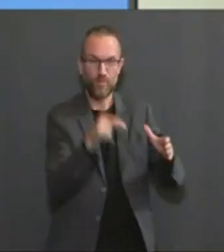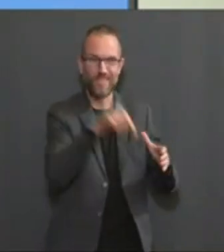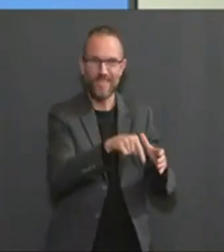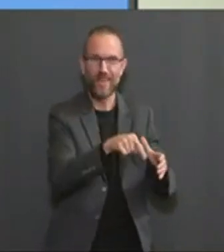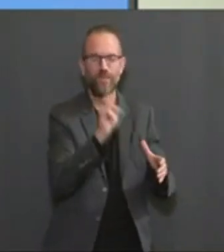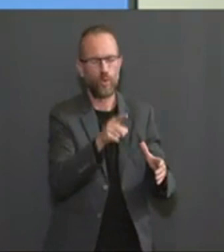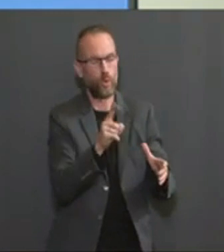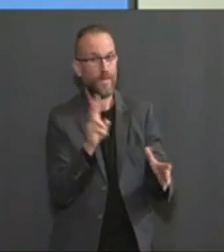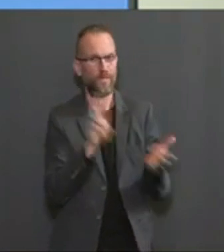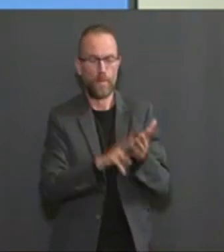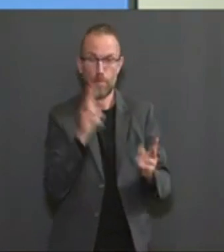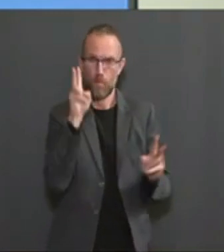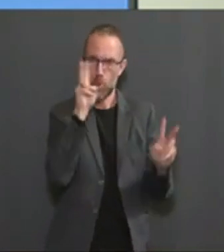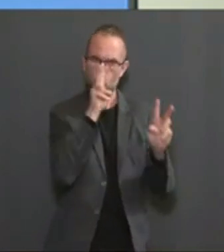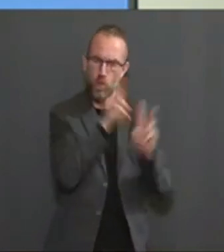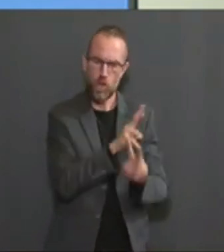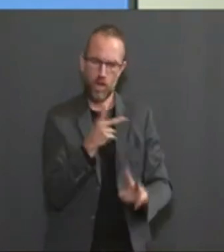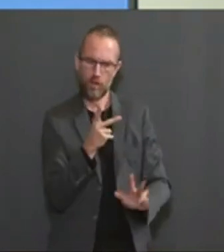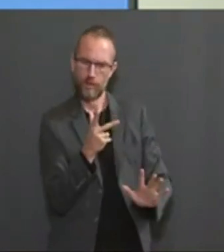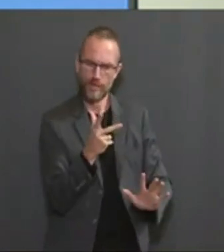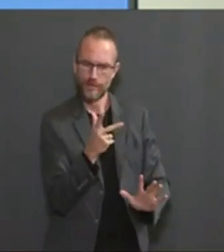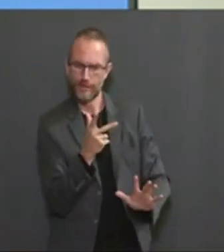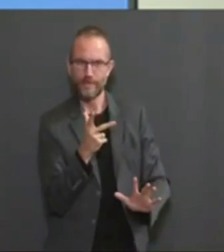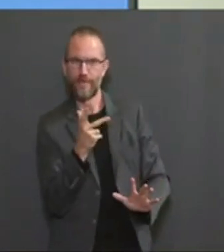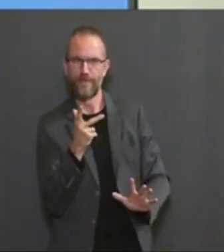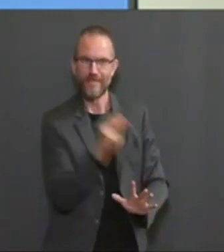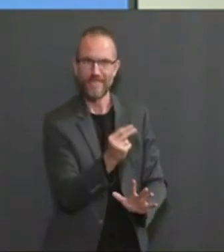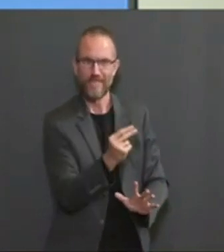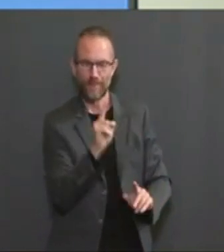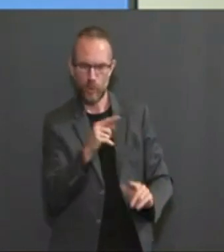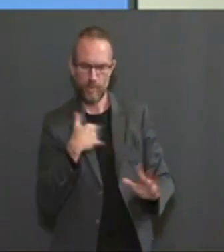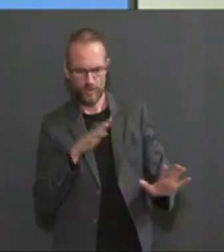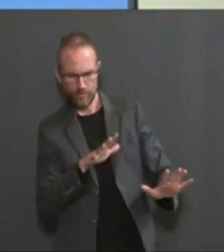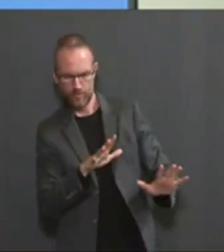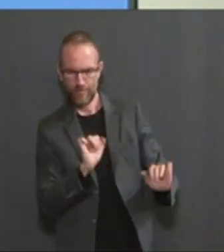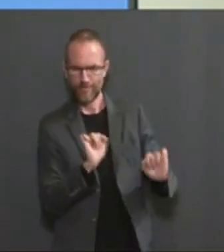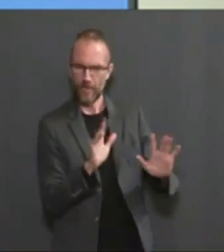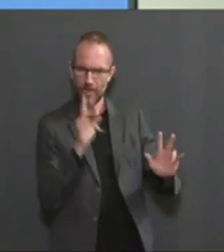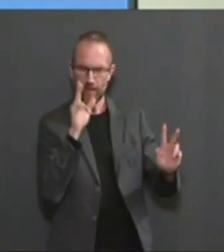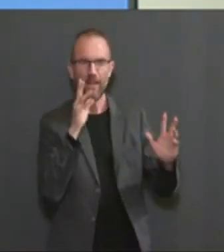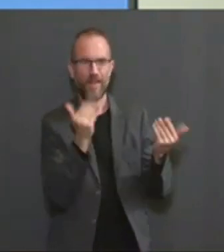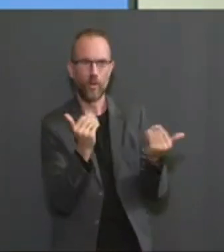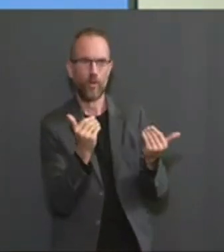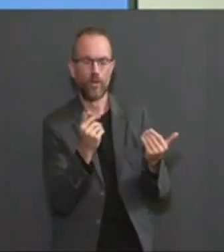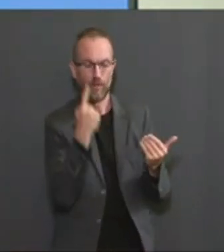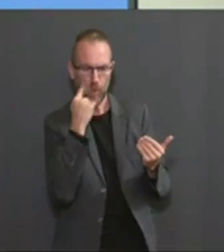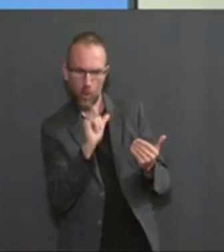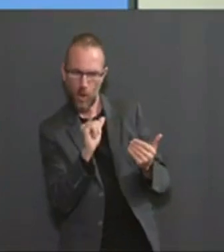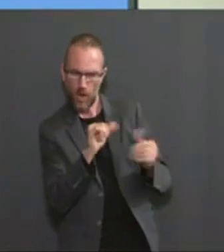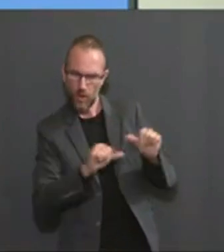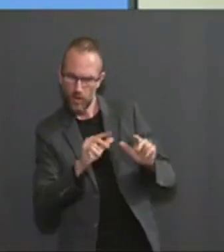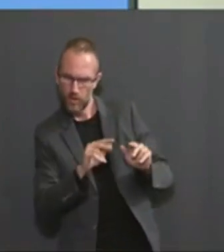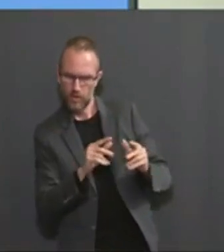elles reçoivent un vaccin, et l'impact de la vaccination collective sera particulièrement important pour elles.